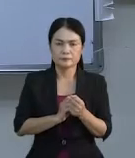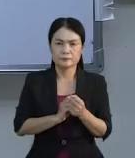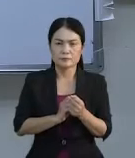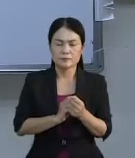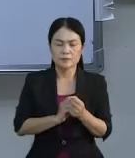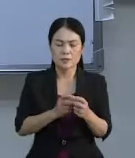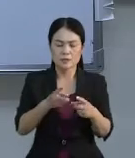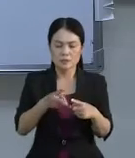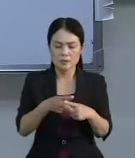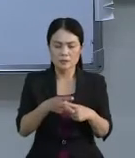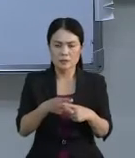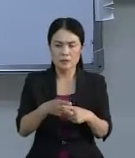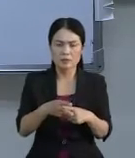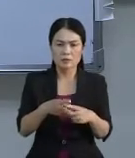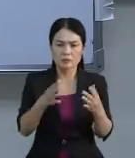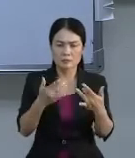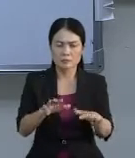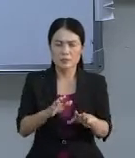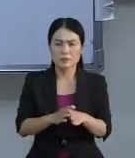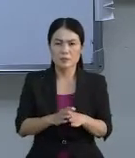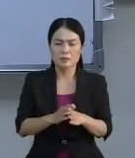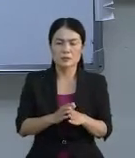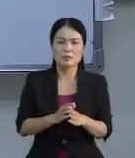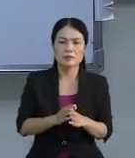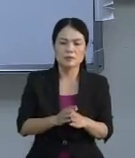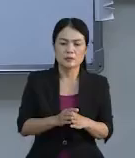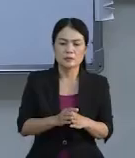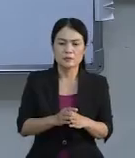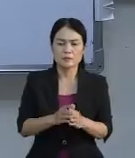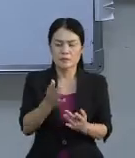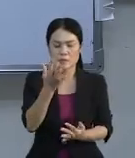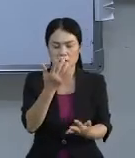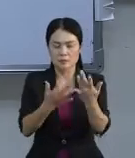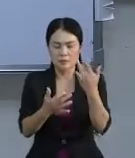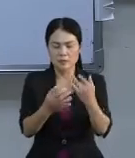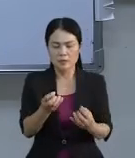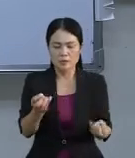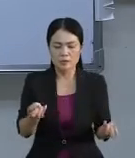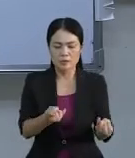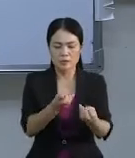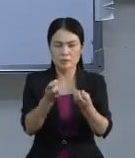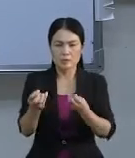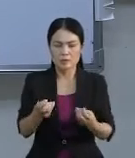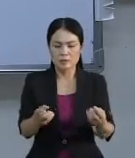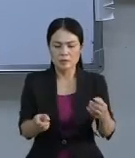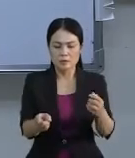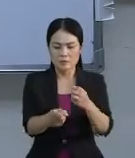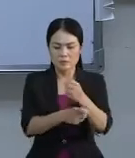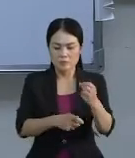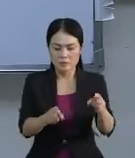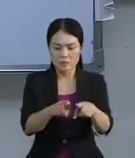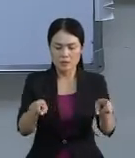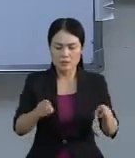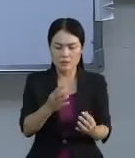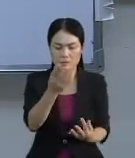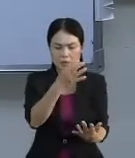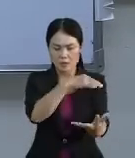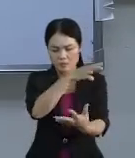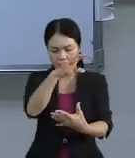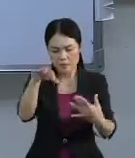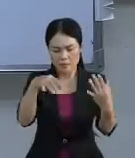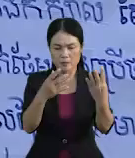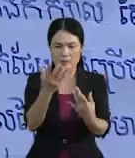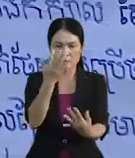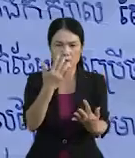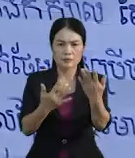tháng vô còn tôi ở hết nè thêm nó quạt bạn đặt sài nút chạy giang sản thố sản thời chân kia thì bấy được bê để